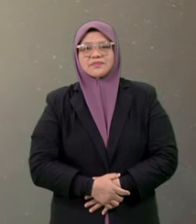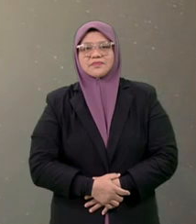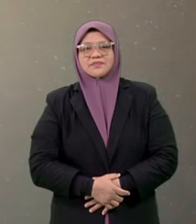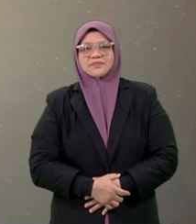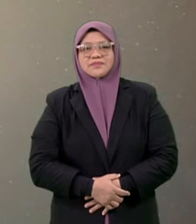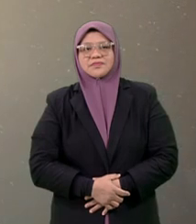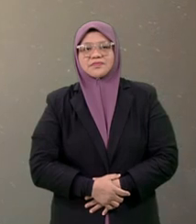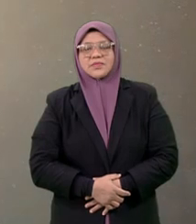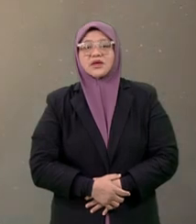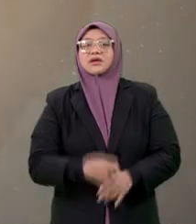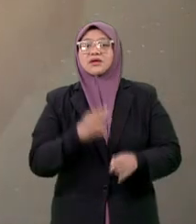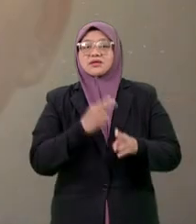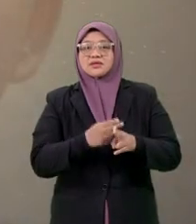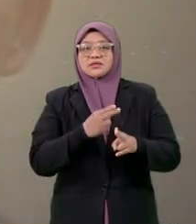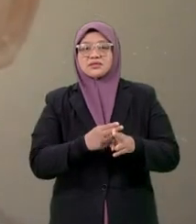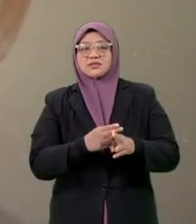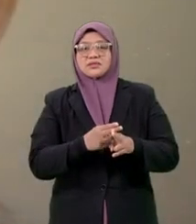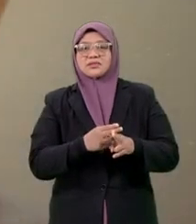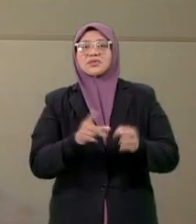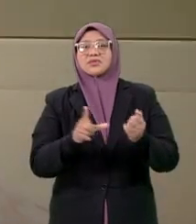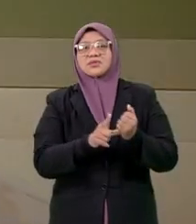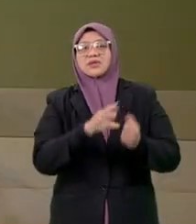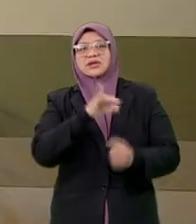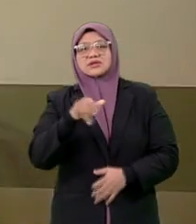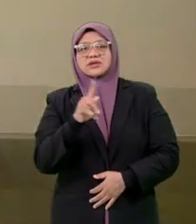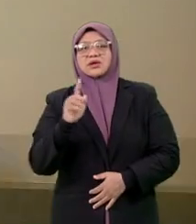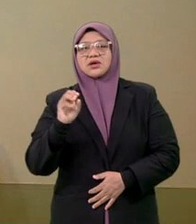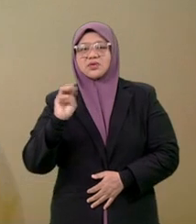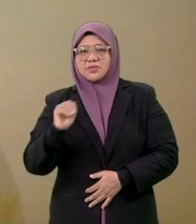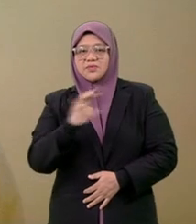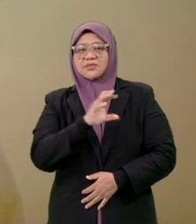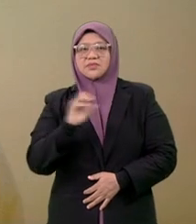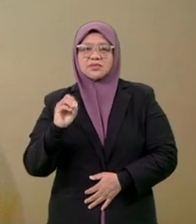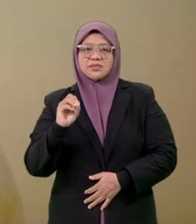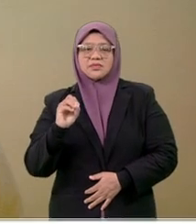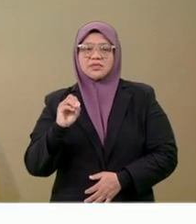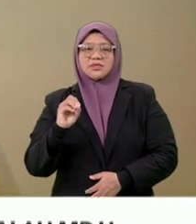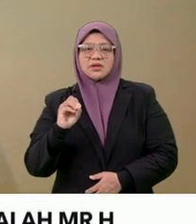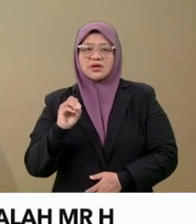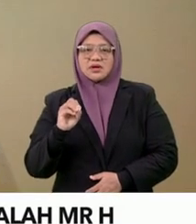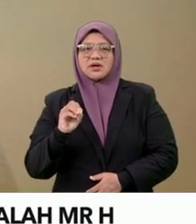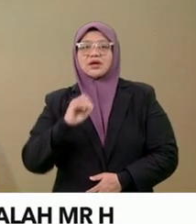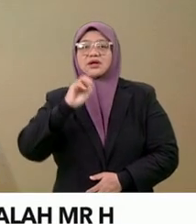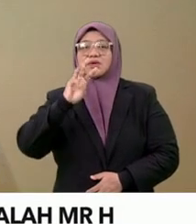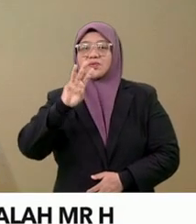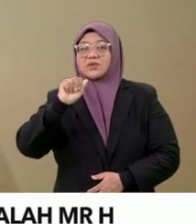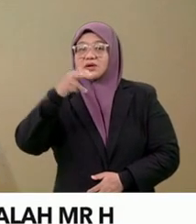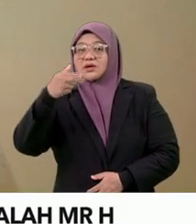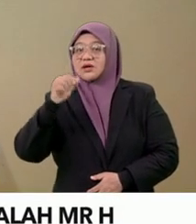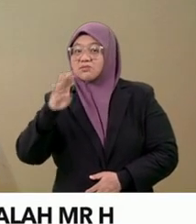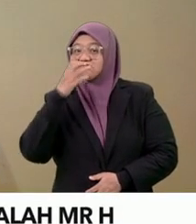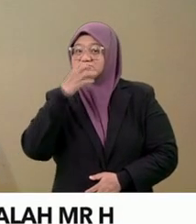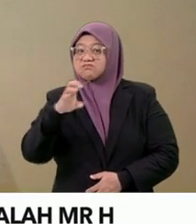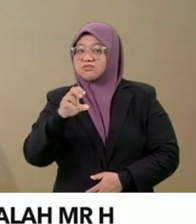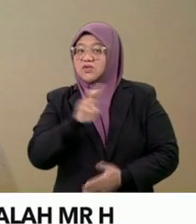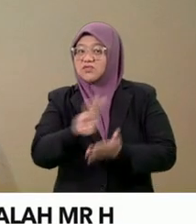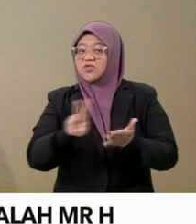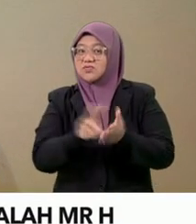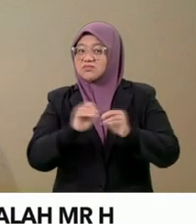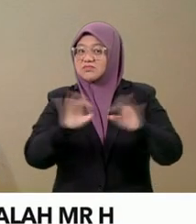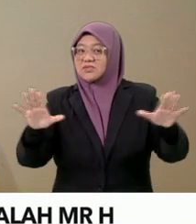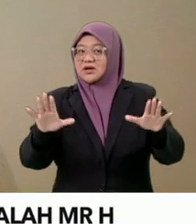penolong pegawai jabatan komunikasi komuniti jkom Abdul Wahab Abdul Kadir Jilani yang terbabit kontroversi video tular